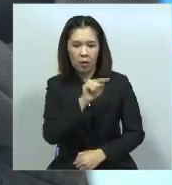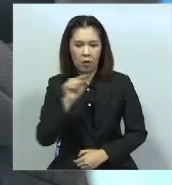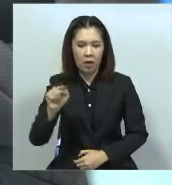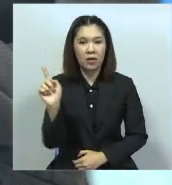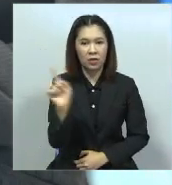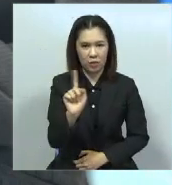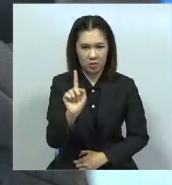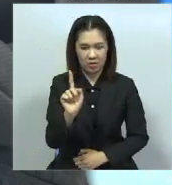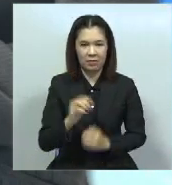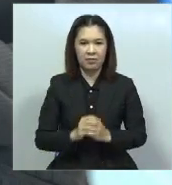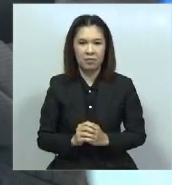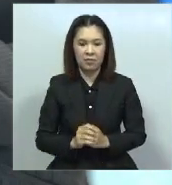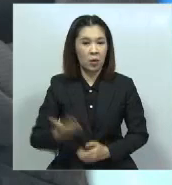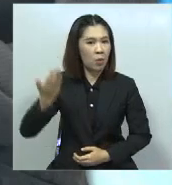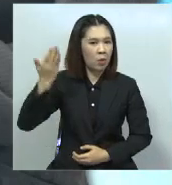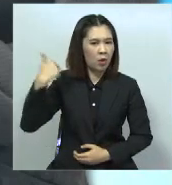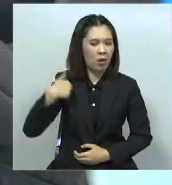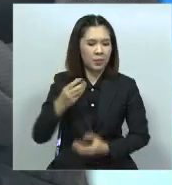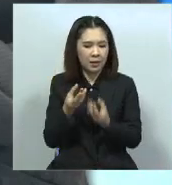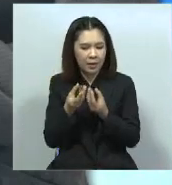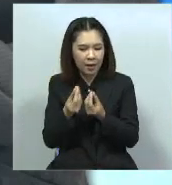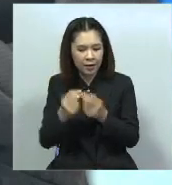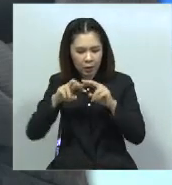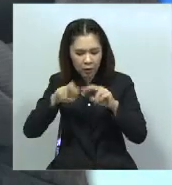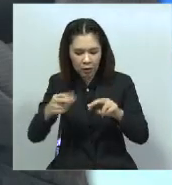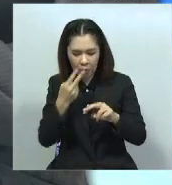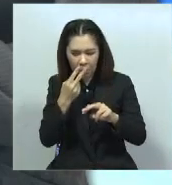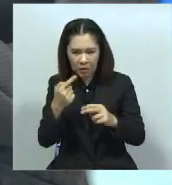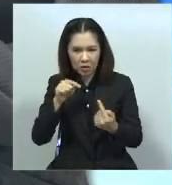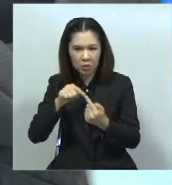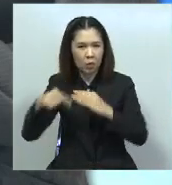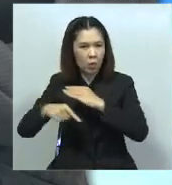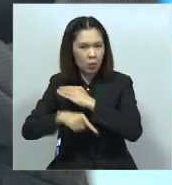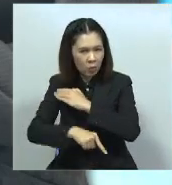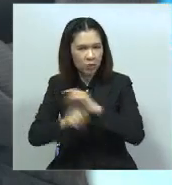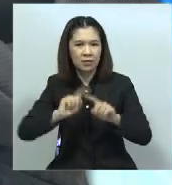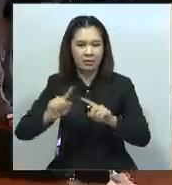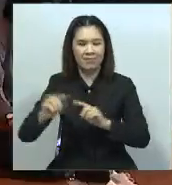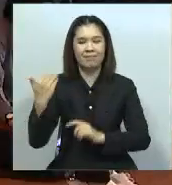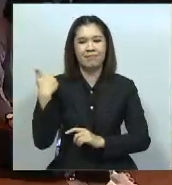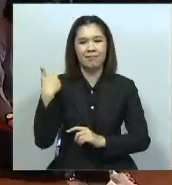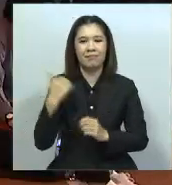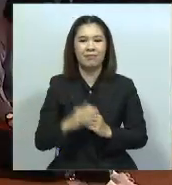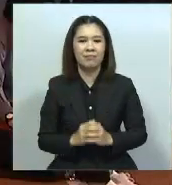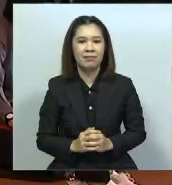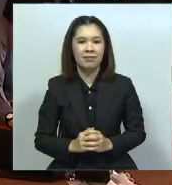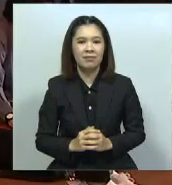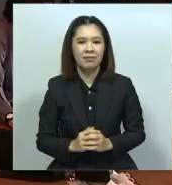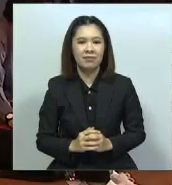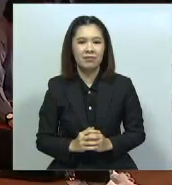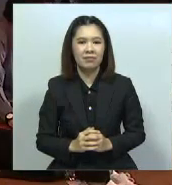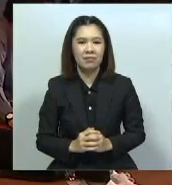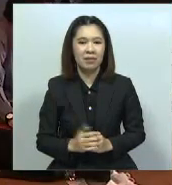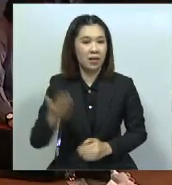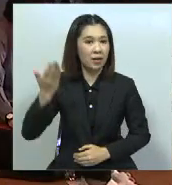ามหรือไม่เพราะว่าก่อนหน้านี้มีการเปิดเผยเรื่องของการซื้อเสียงหรือว่างูเห่าขึ้นมานั่นเองค่ะหลังจากก่อ